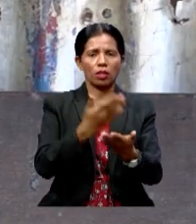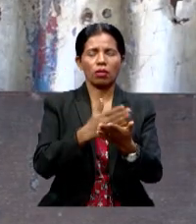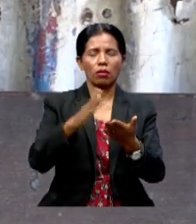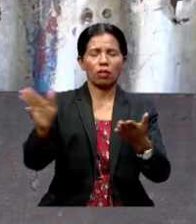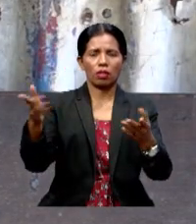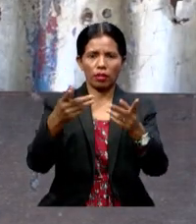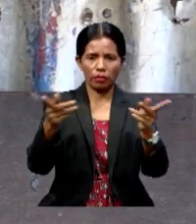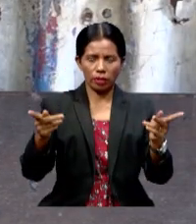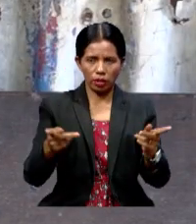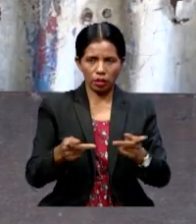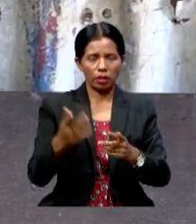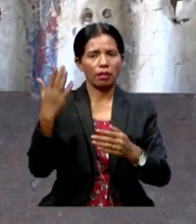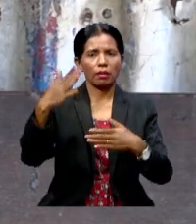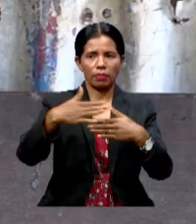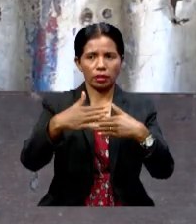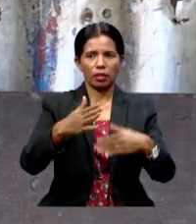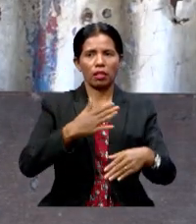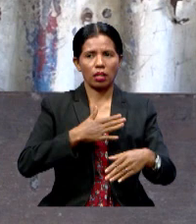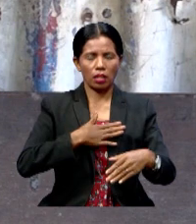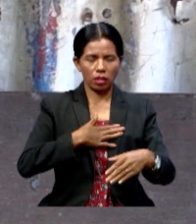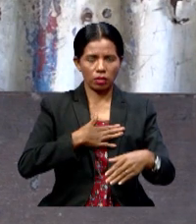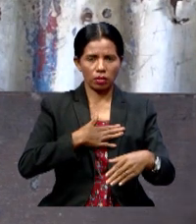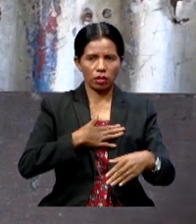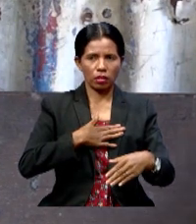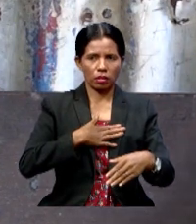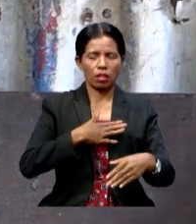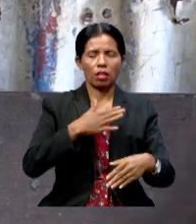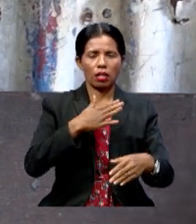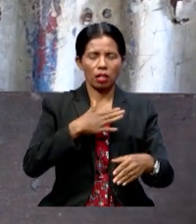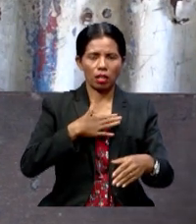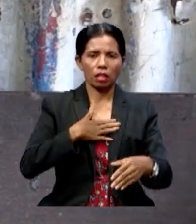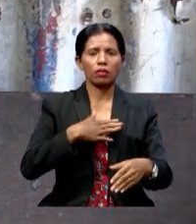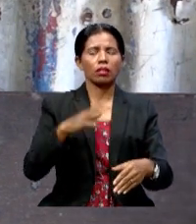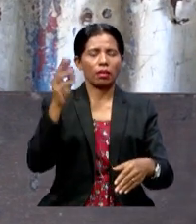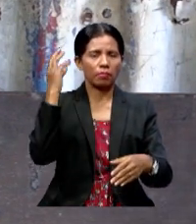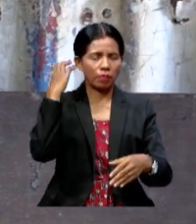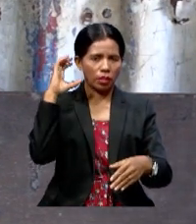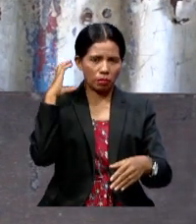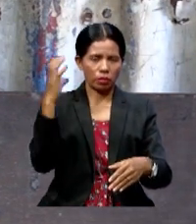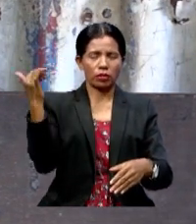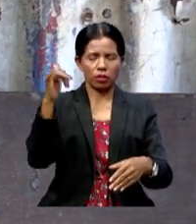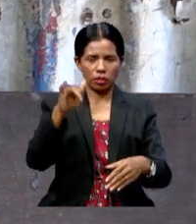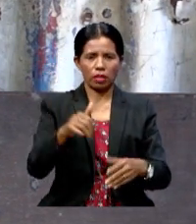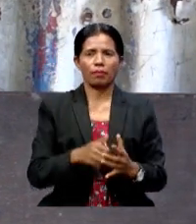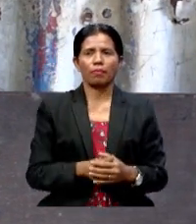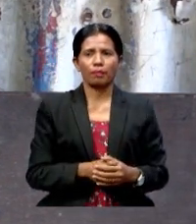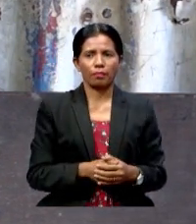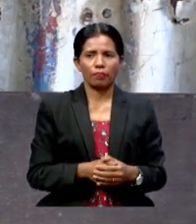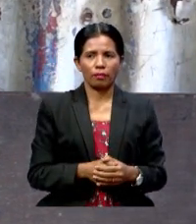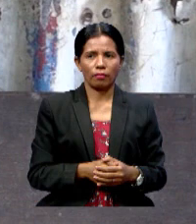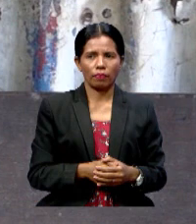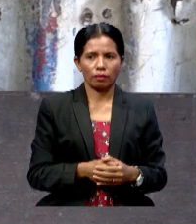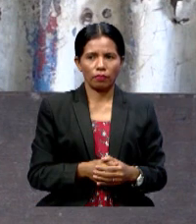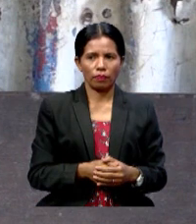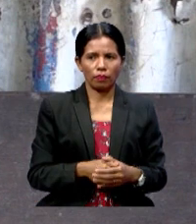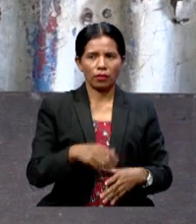Ya rumbe anu ku ne arsir an man ku ne ne pa. Halo rumi mes. Ini